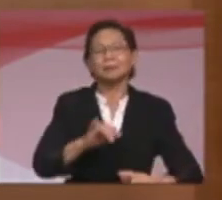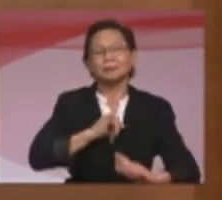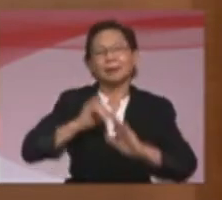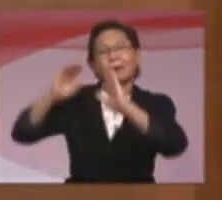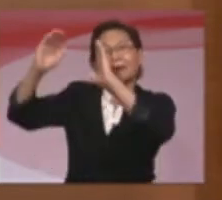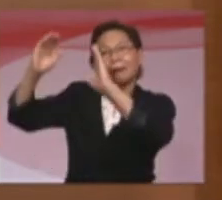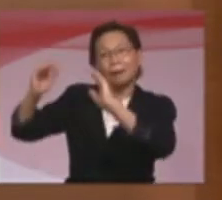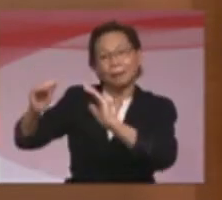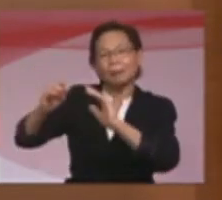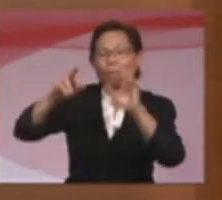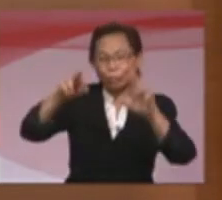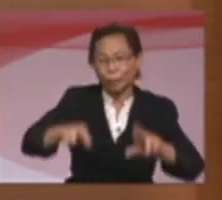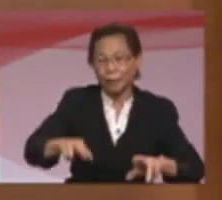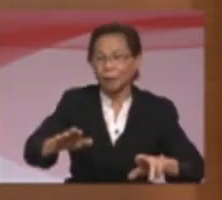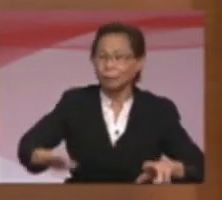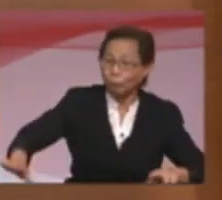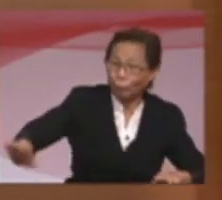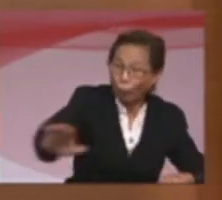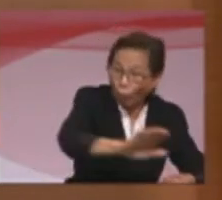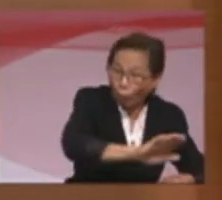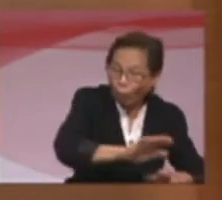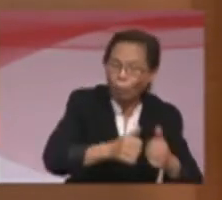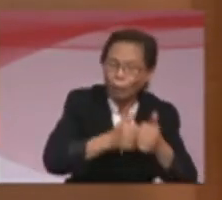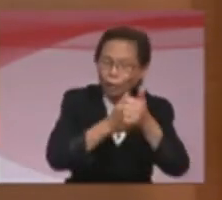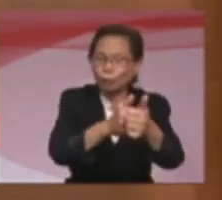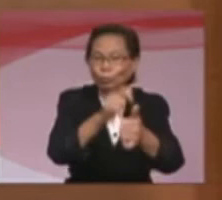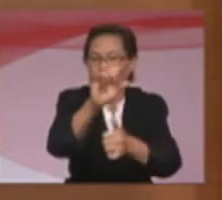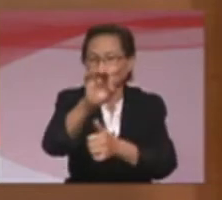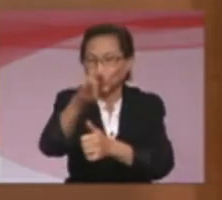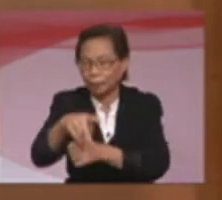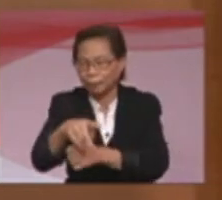harap rakyat terus mematuhi SOP ini,